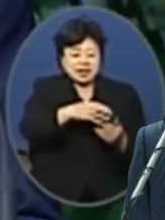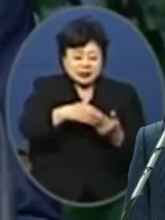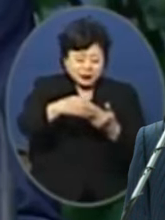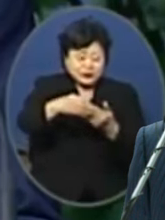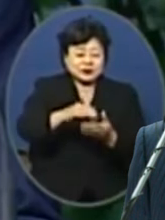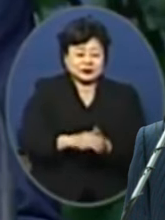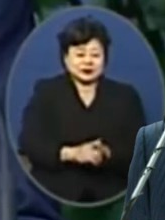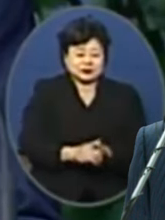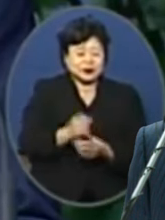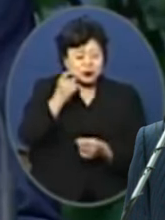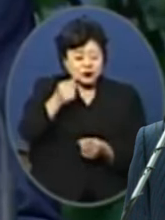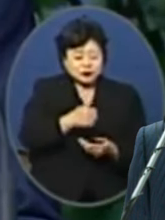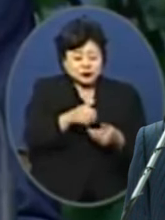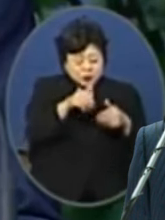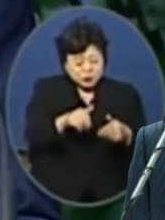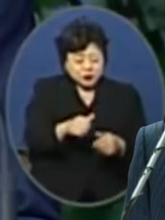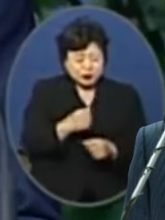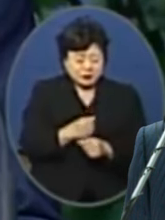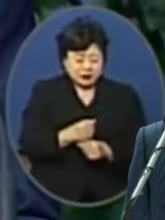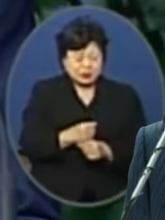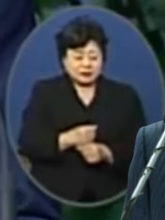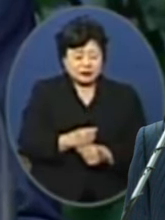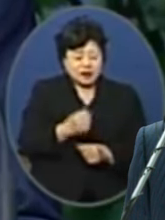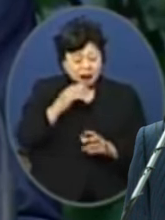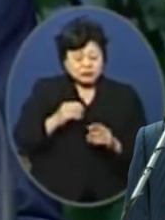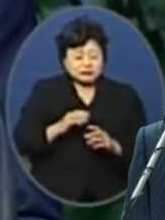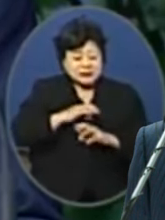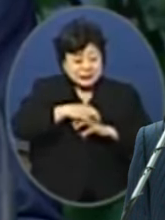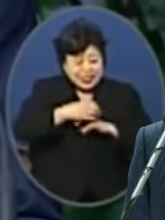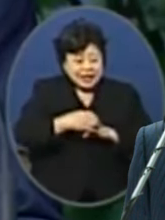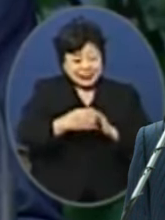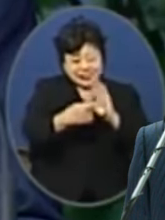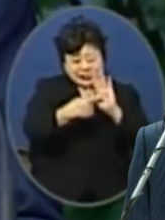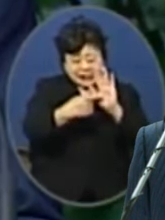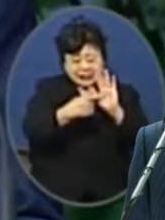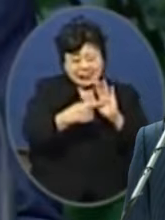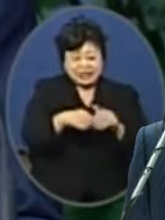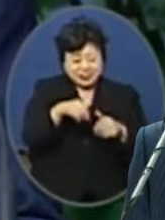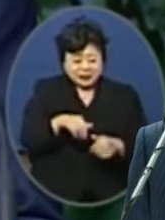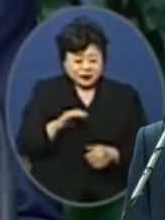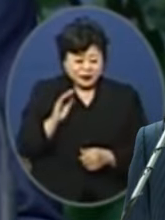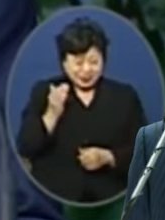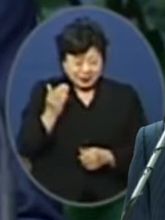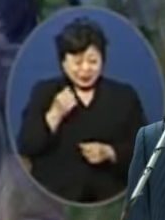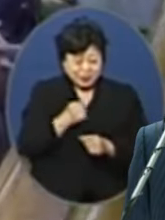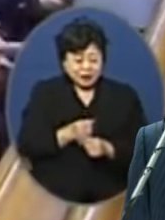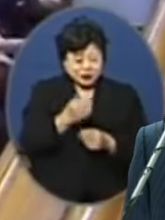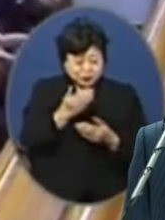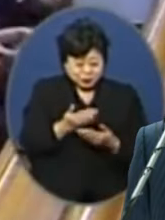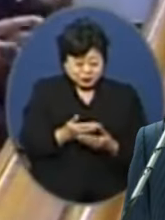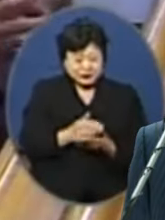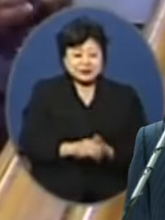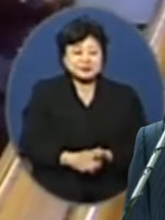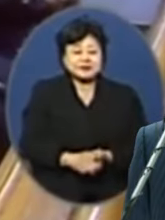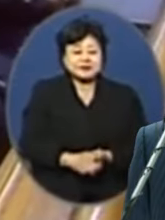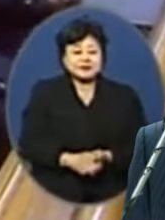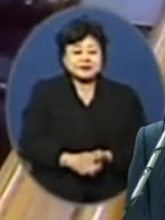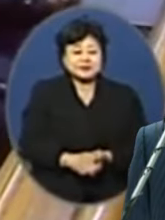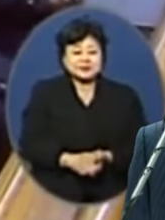주어서 훌륭한 주의 종이 되고 한국을 세계 나타내는 일꾼이 되게 만들어 주십시다